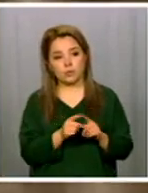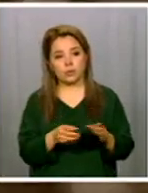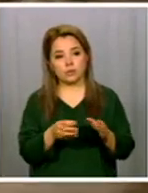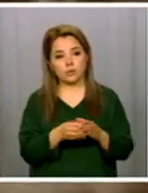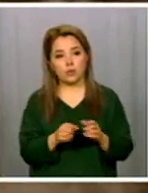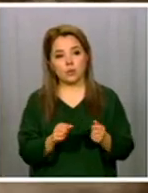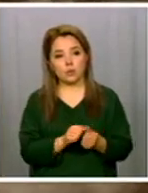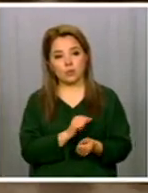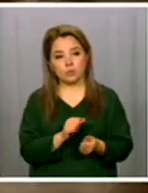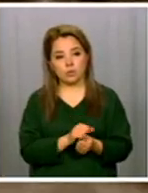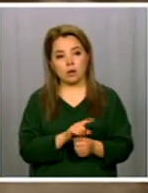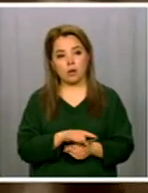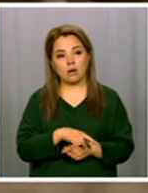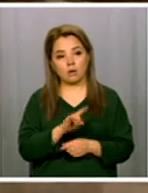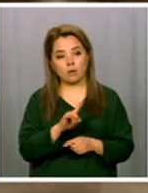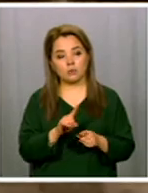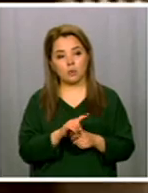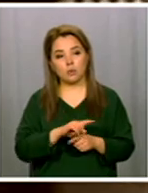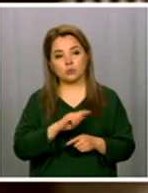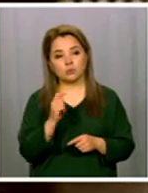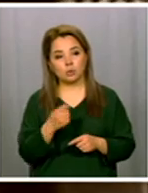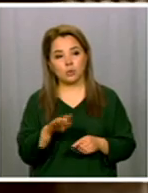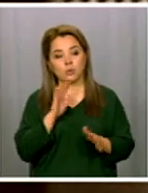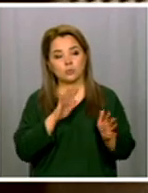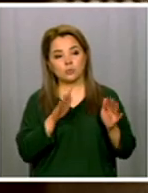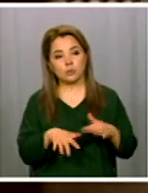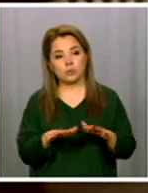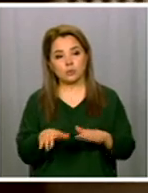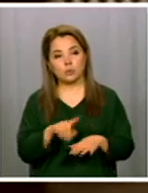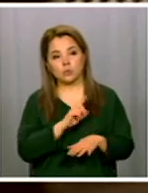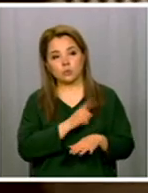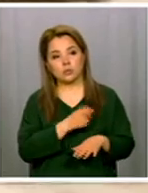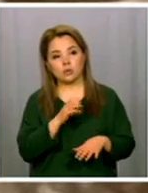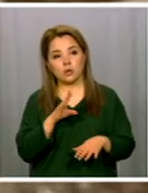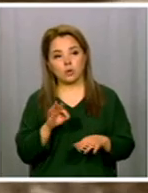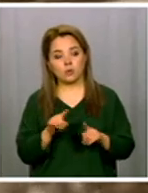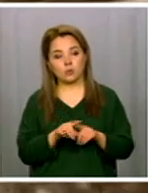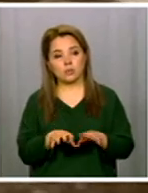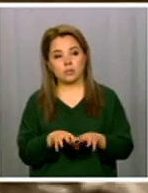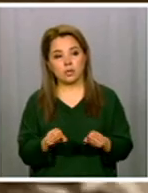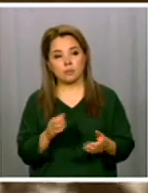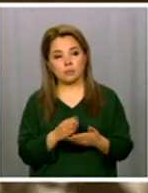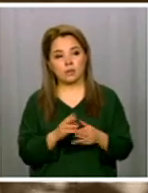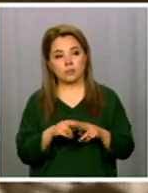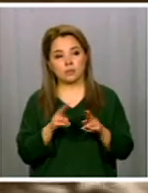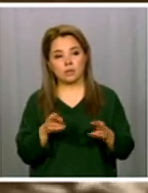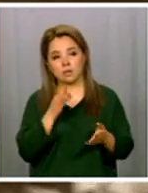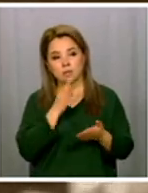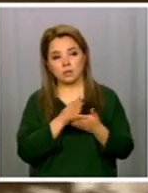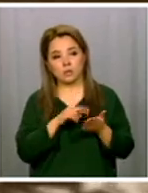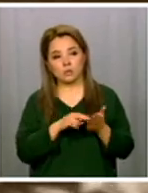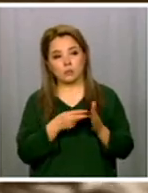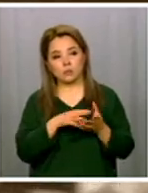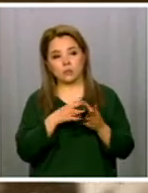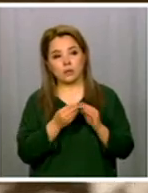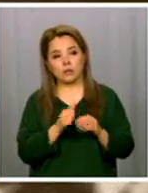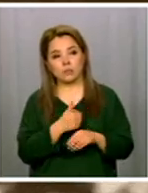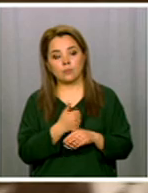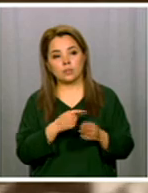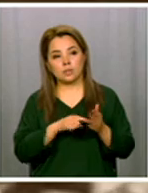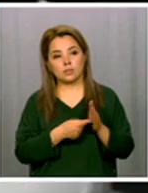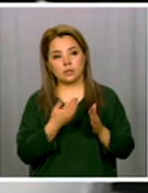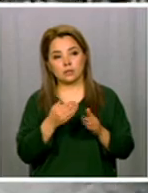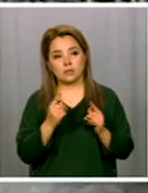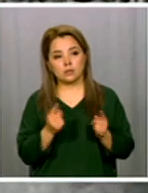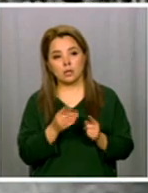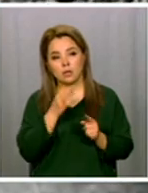құрлықтағы әуедегі және соғыс теңіз күштері ксро-ға бір мезгілде шабуыл жасайтын болды. Бұл жоспардың басты мақсаты қысқа